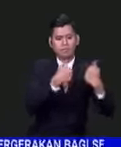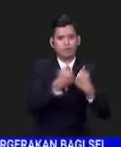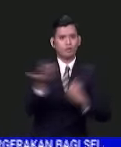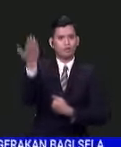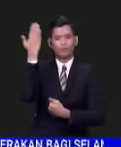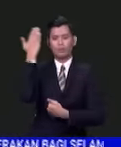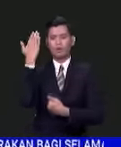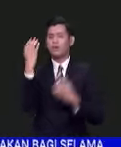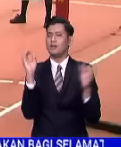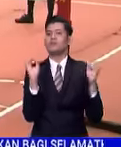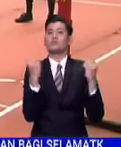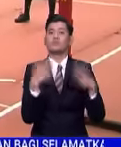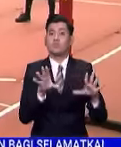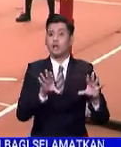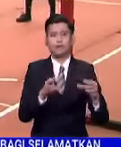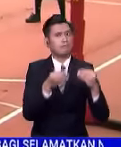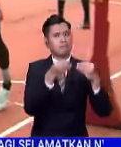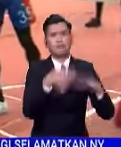hilang pengiktirafan.